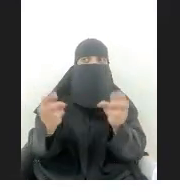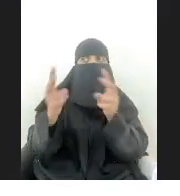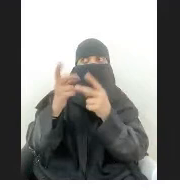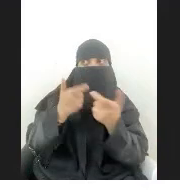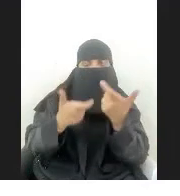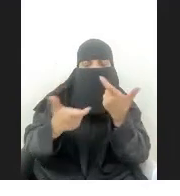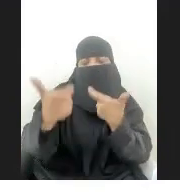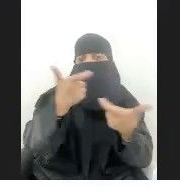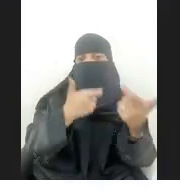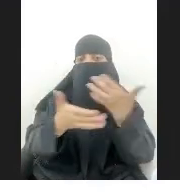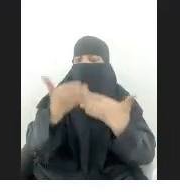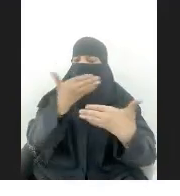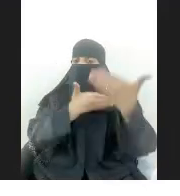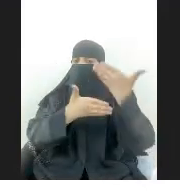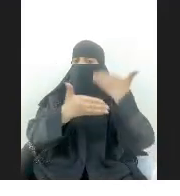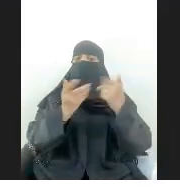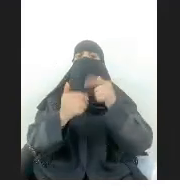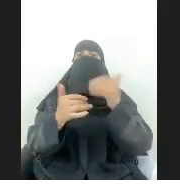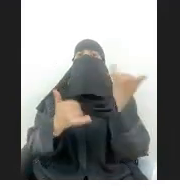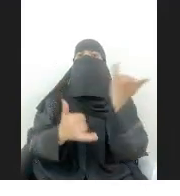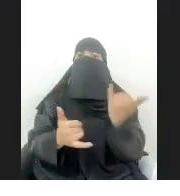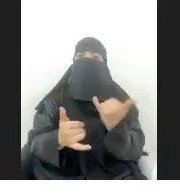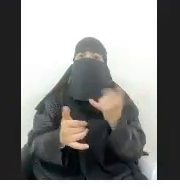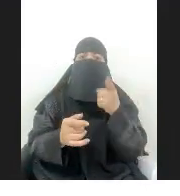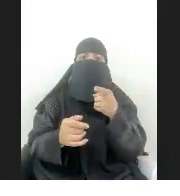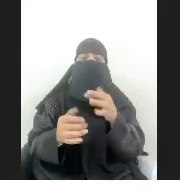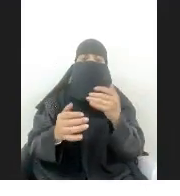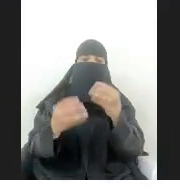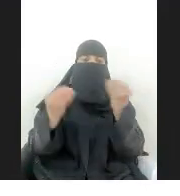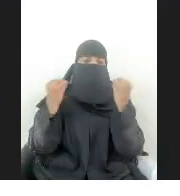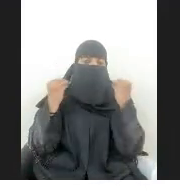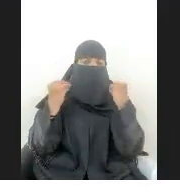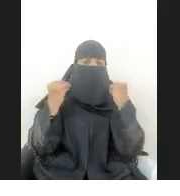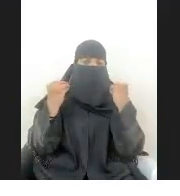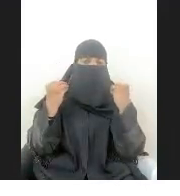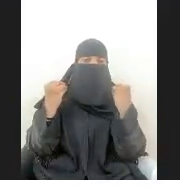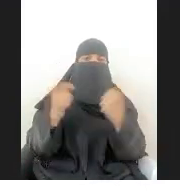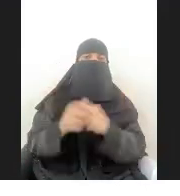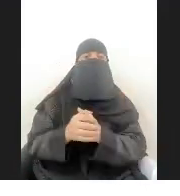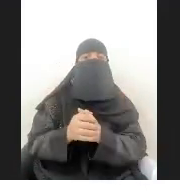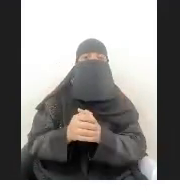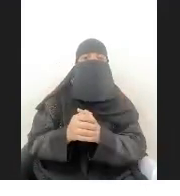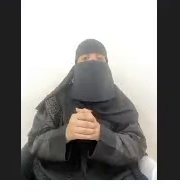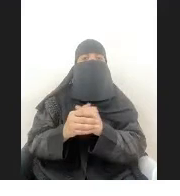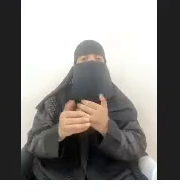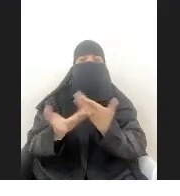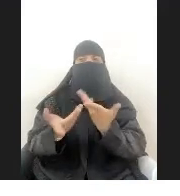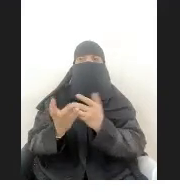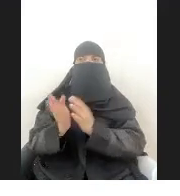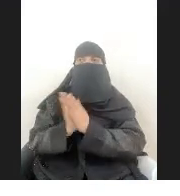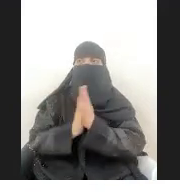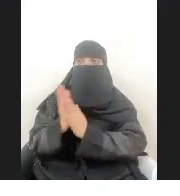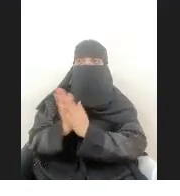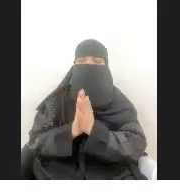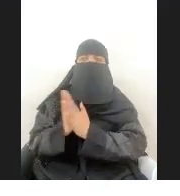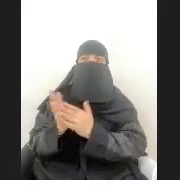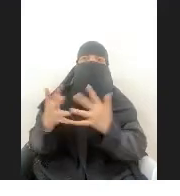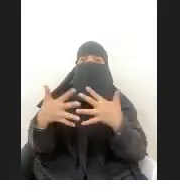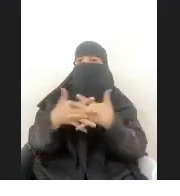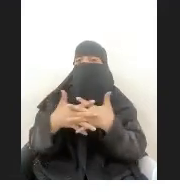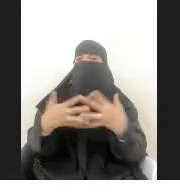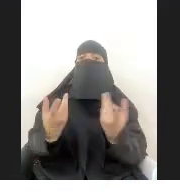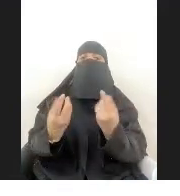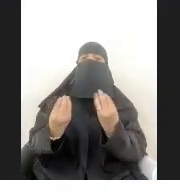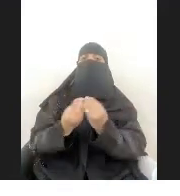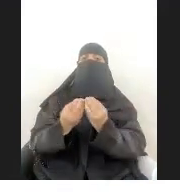الأشياء المهمة جداً في الأنشطة الغير متزامنة، إنه هو كمان يتفاعل مع الطلاب التانين وهكذا. في التعلم